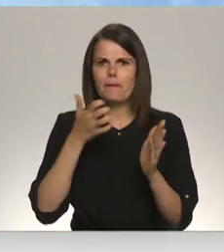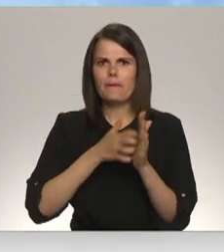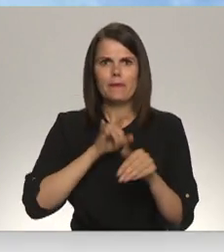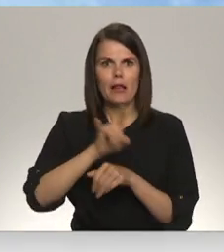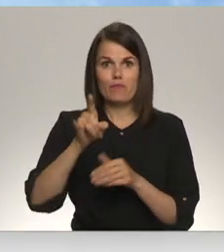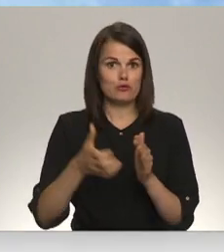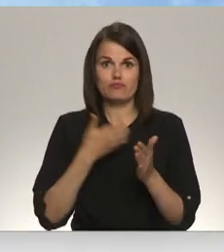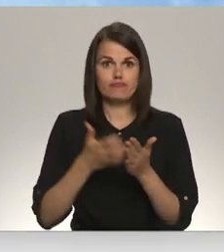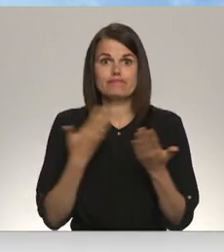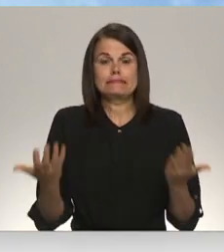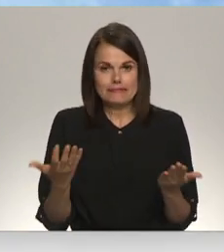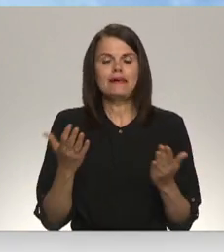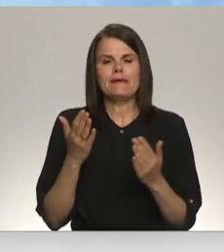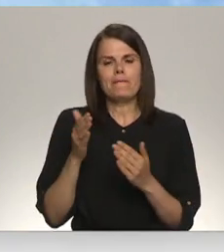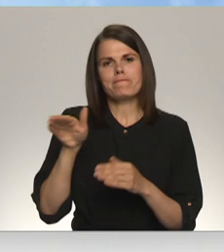iztrūkums, ko mēs tad sadzam ar